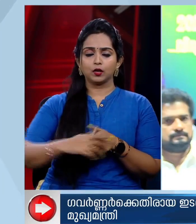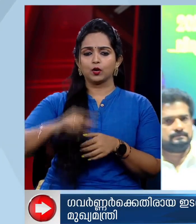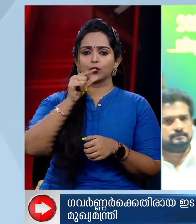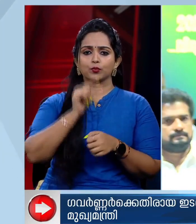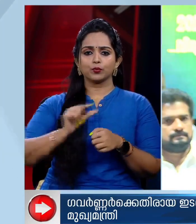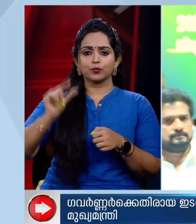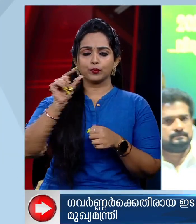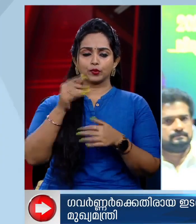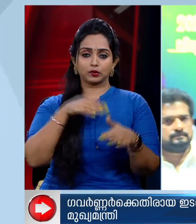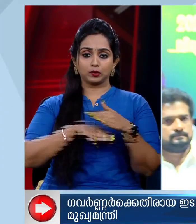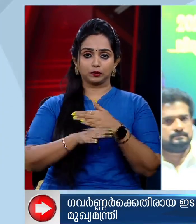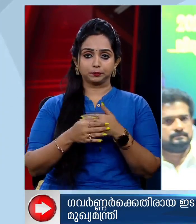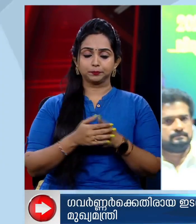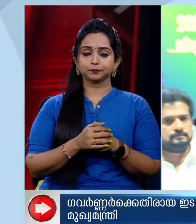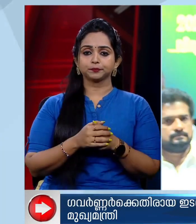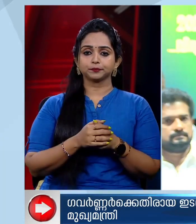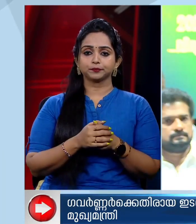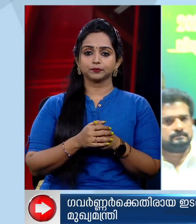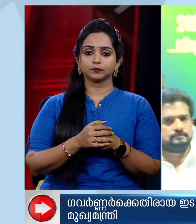സർവകലാശാലകൾ